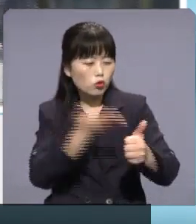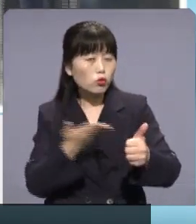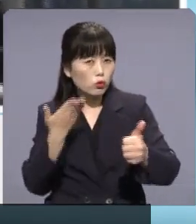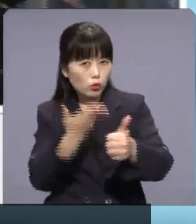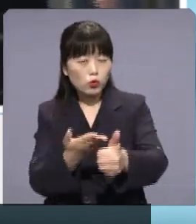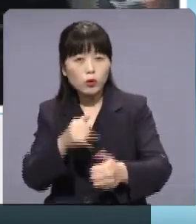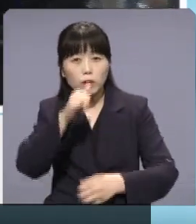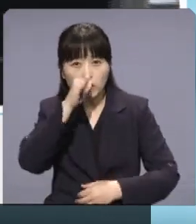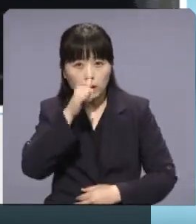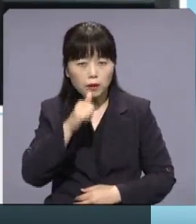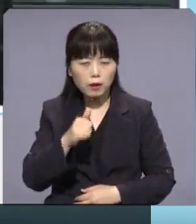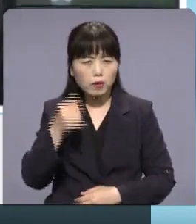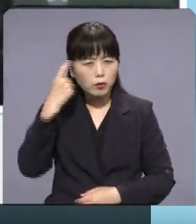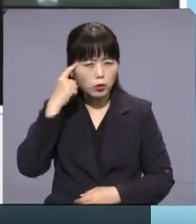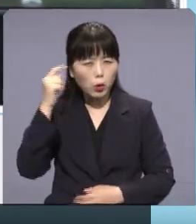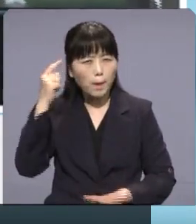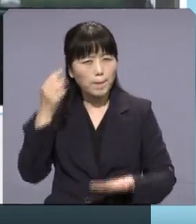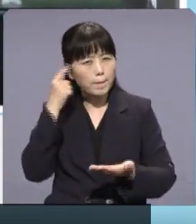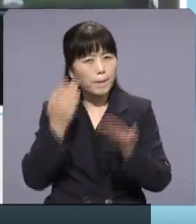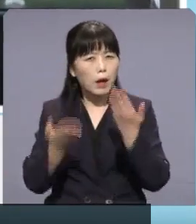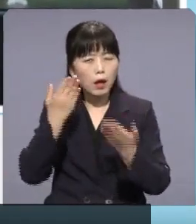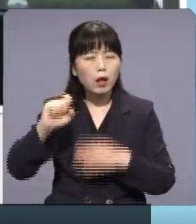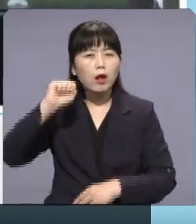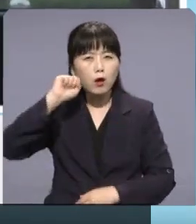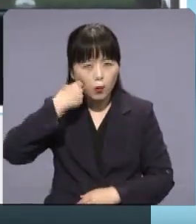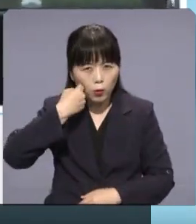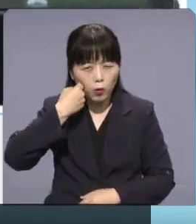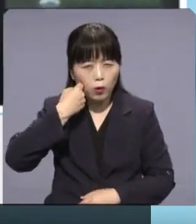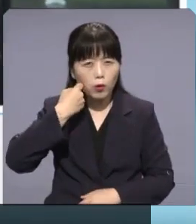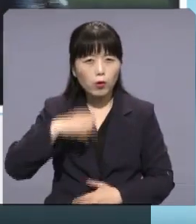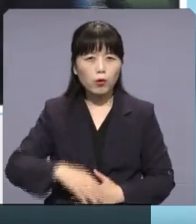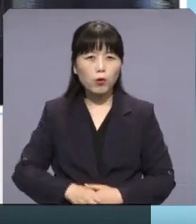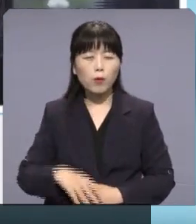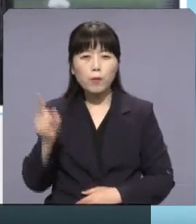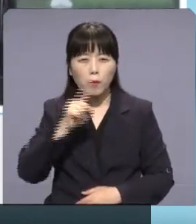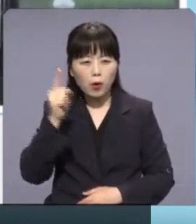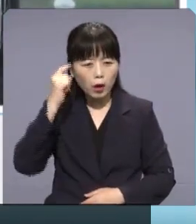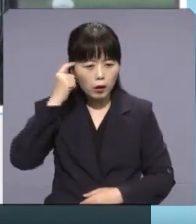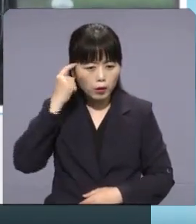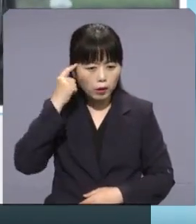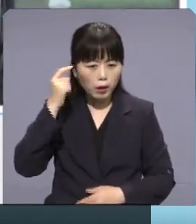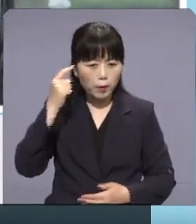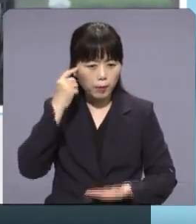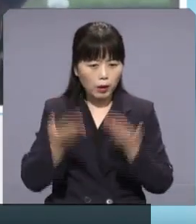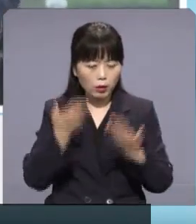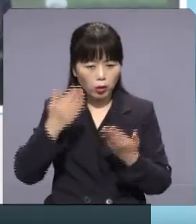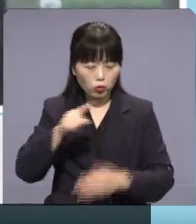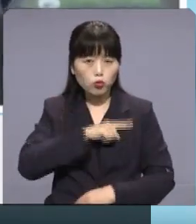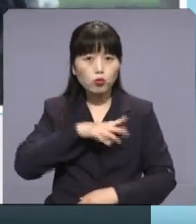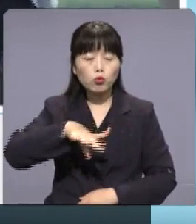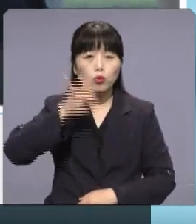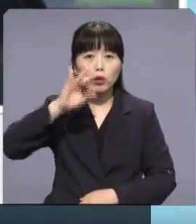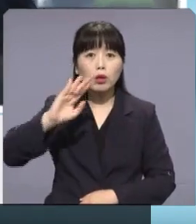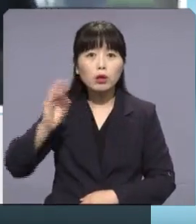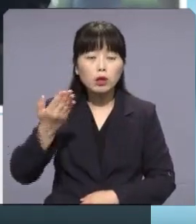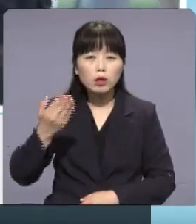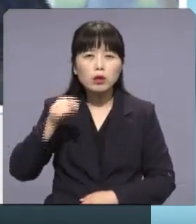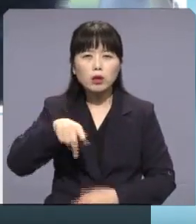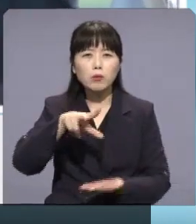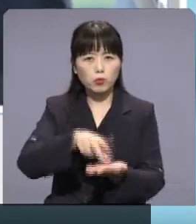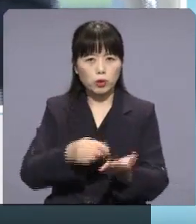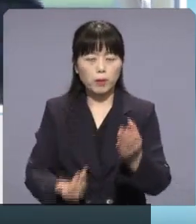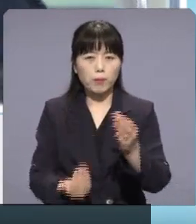주면 이성적으로 판단을 못하고 사실은 뭔가 이념적인 판단이 우선하게 되는 이런 현상들이